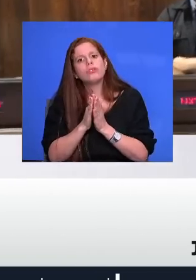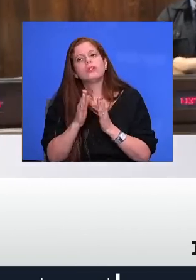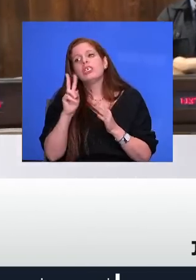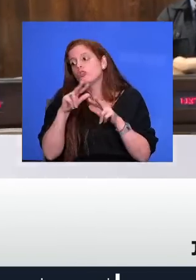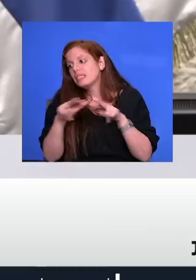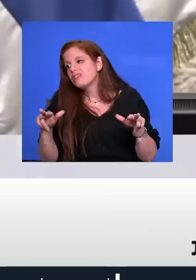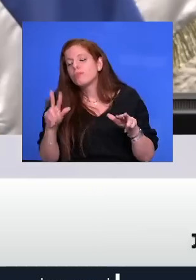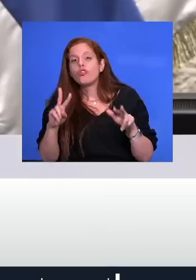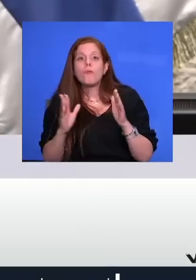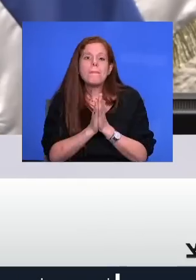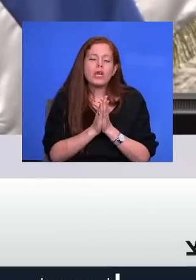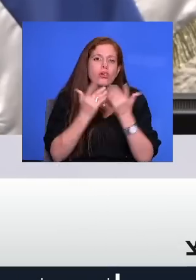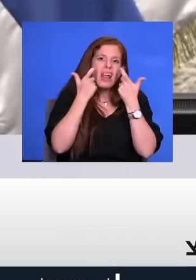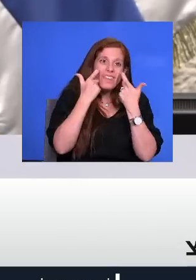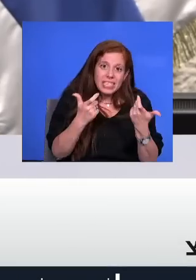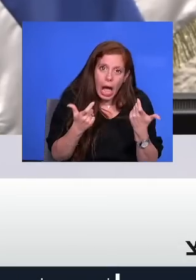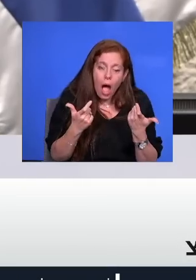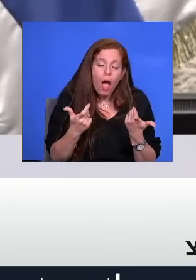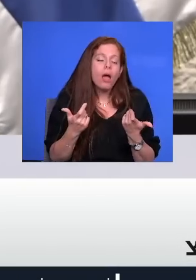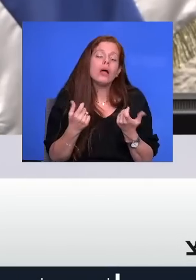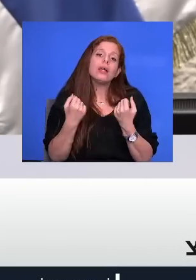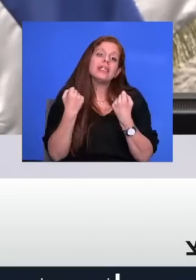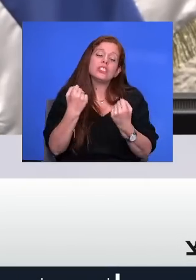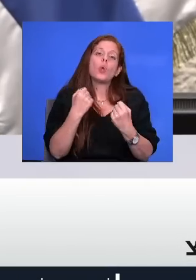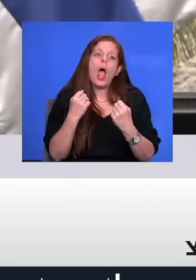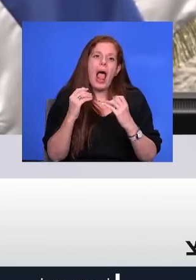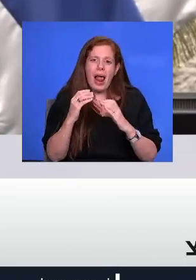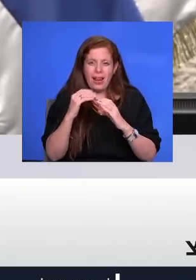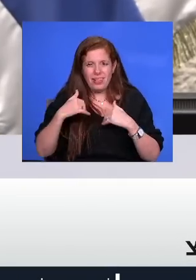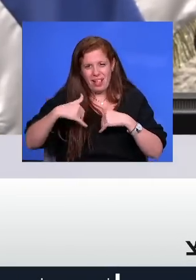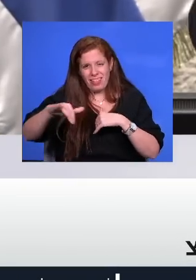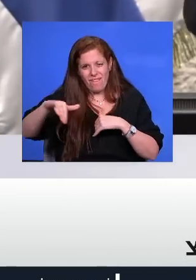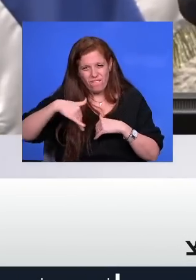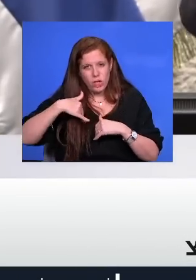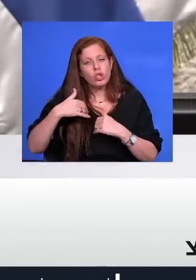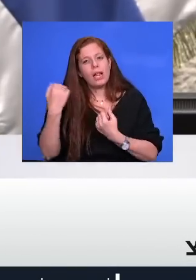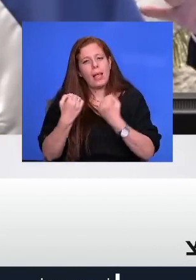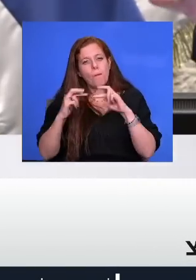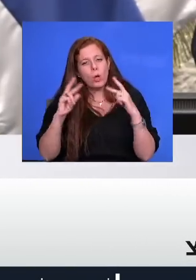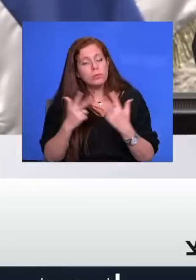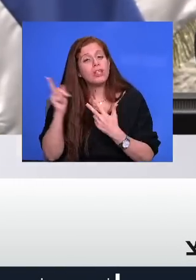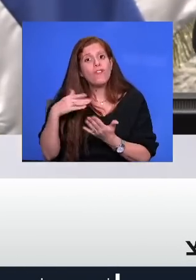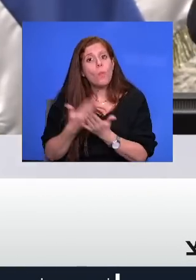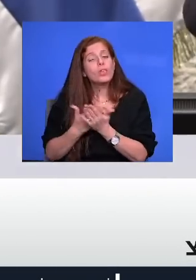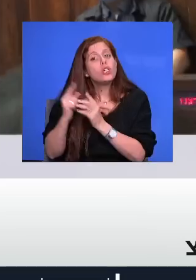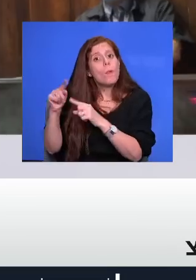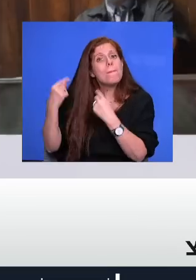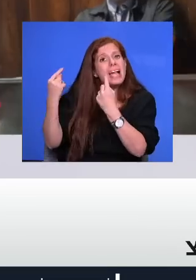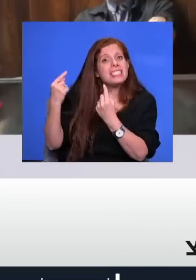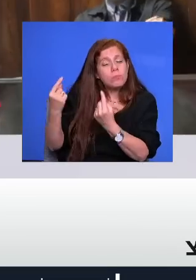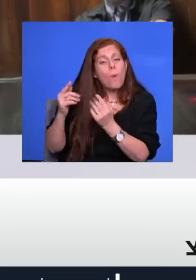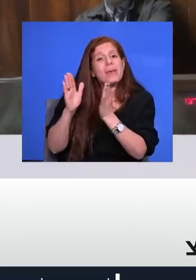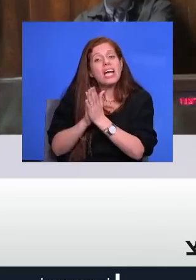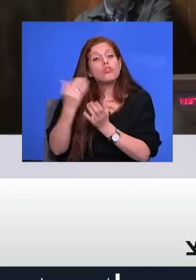שיש בקשות של הבטחה לנסוע לנתיב תחבורה ציבורית, שאז הדבר הזה מתאפשר, אבל מיקי לוי מודה שהוא בעצמו זה שביקש מהנהג